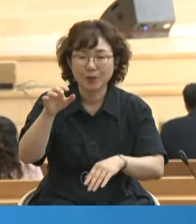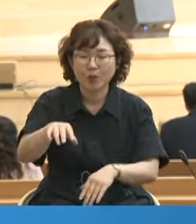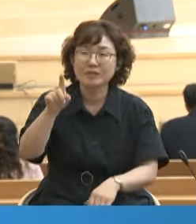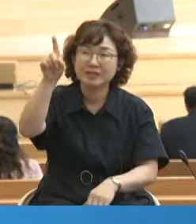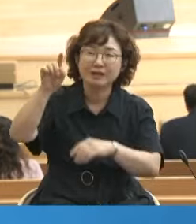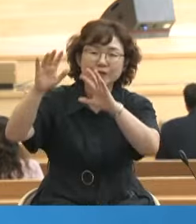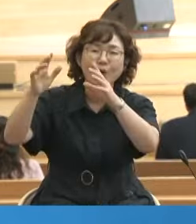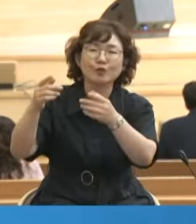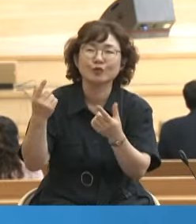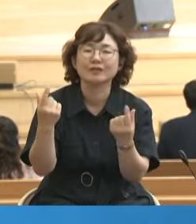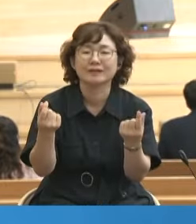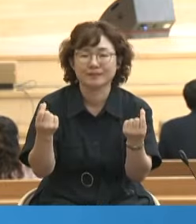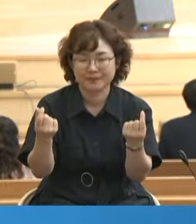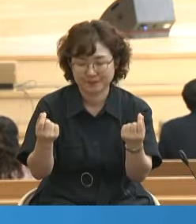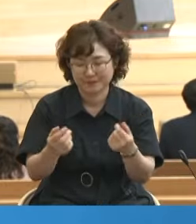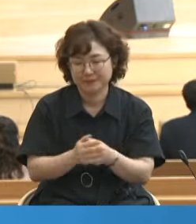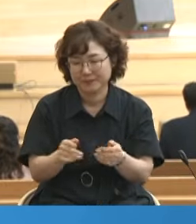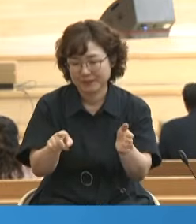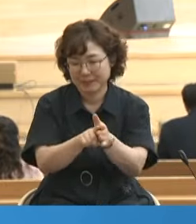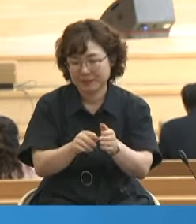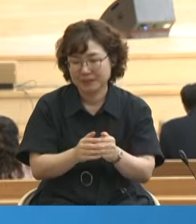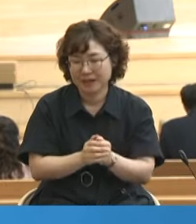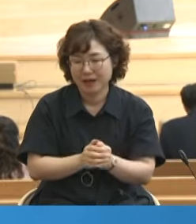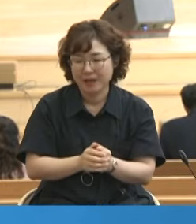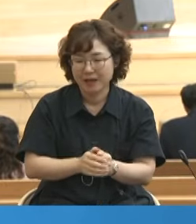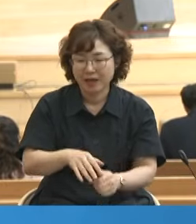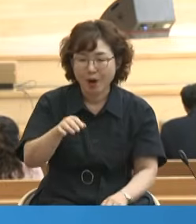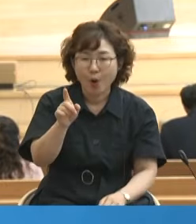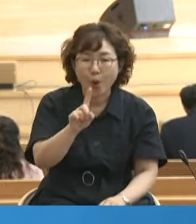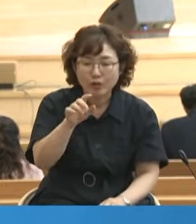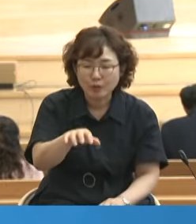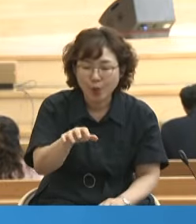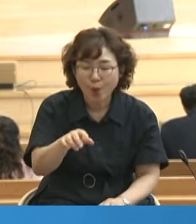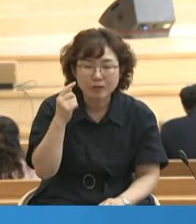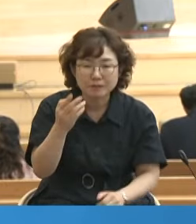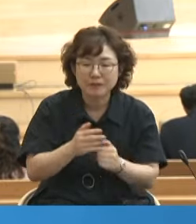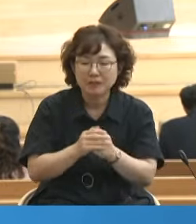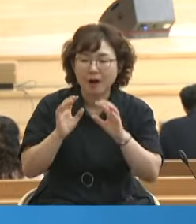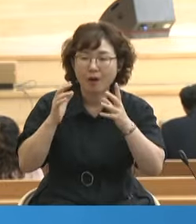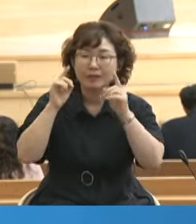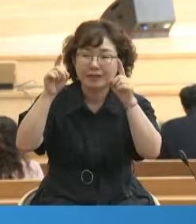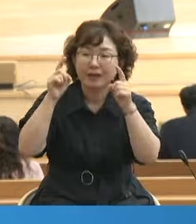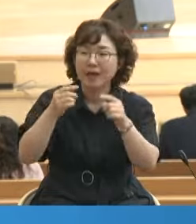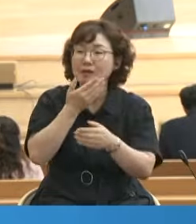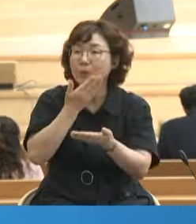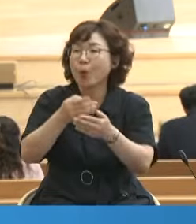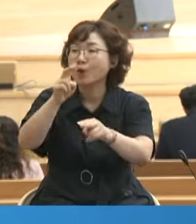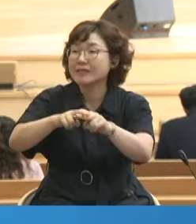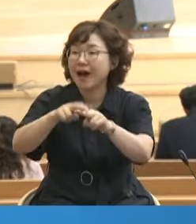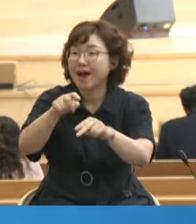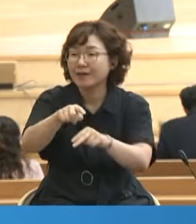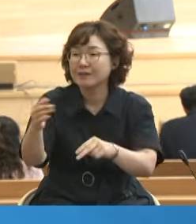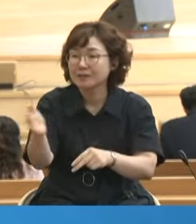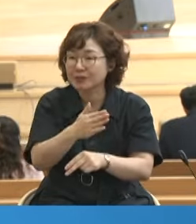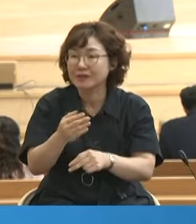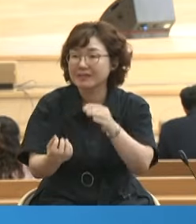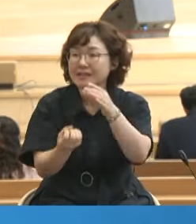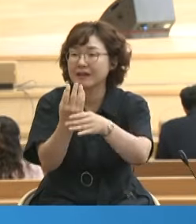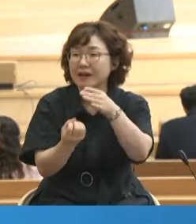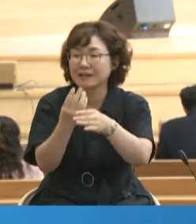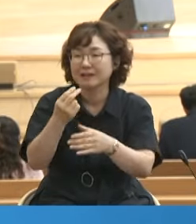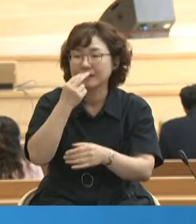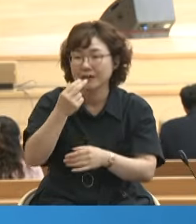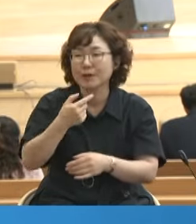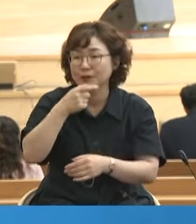천국인 줄 믿습니다. 아멘. 어디에서? 어린 양의 보좌 앞에서 흘러나오는 생명수